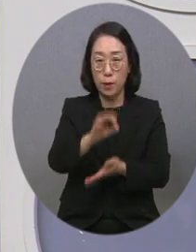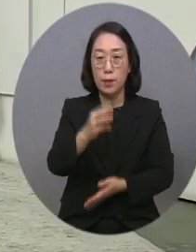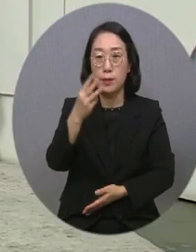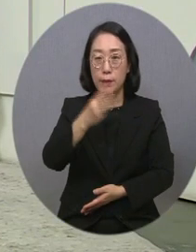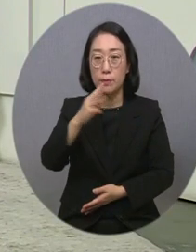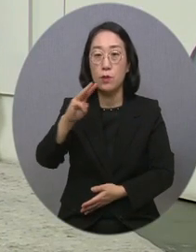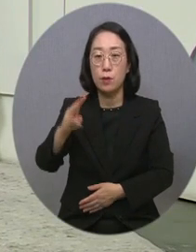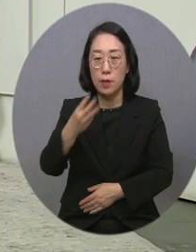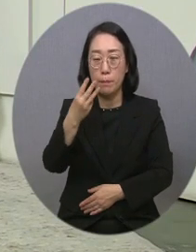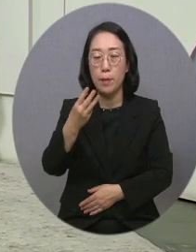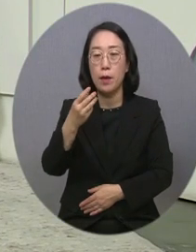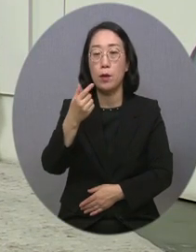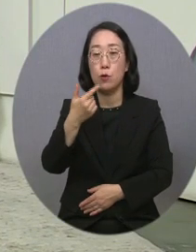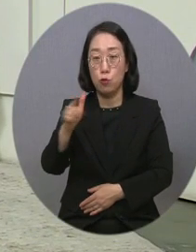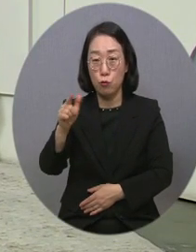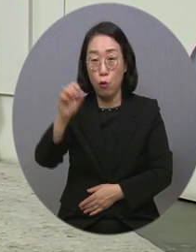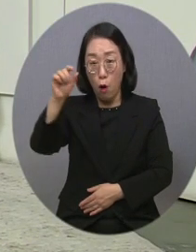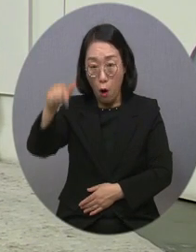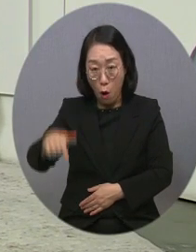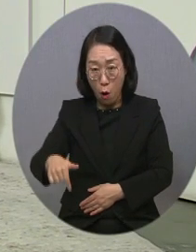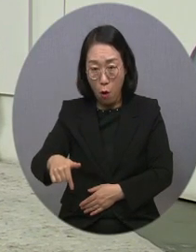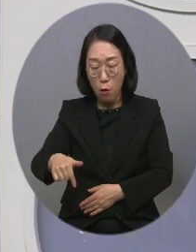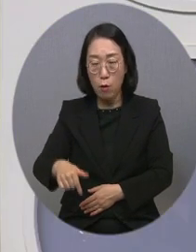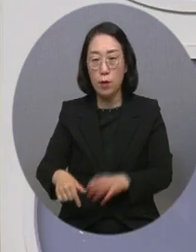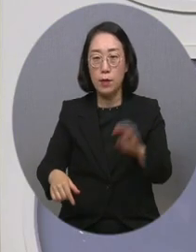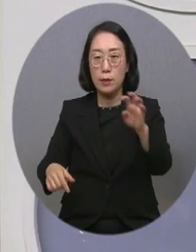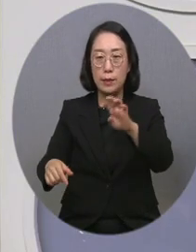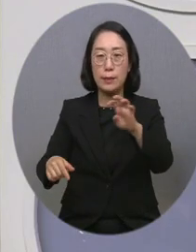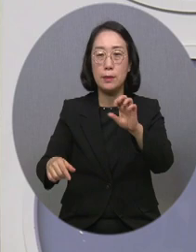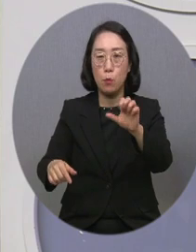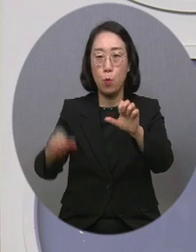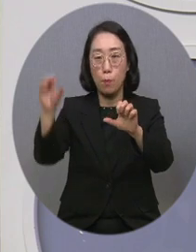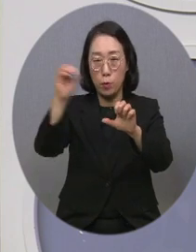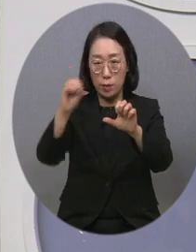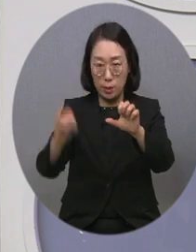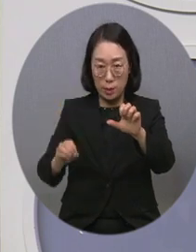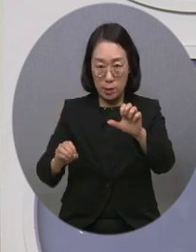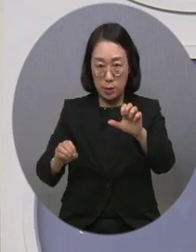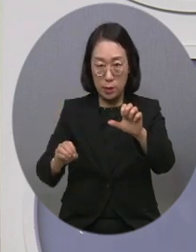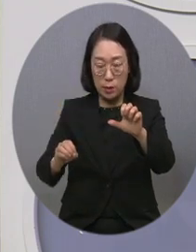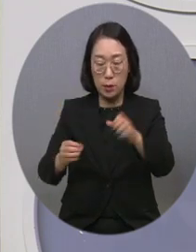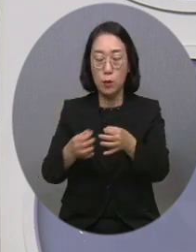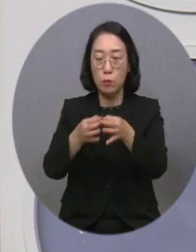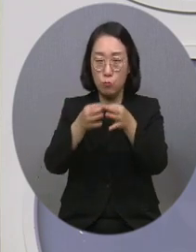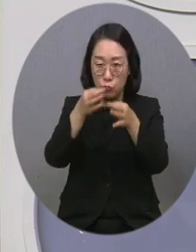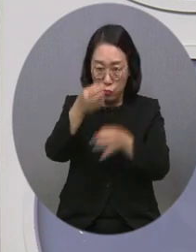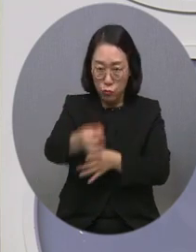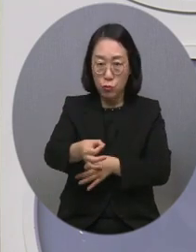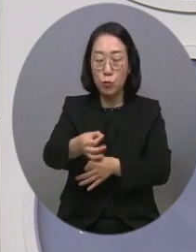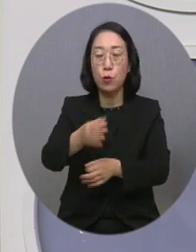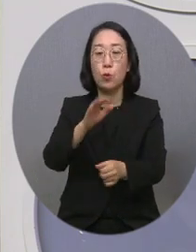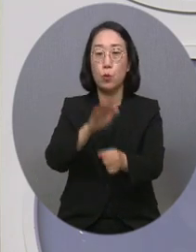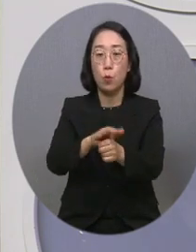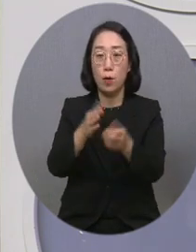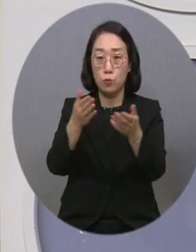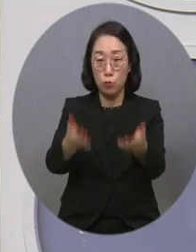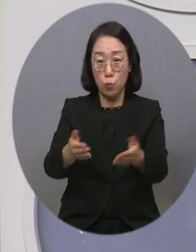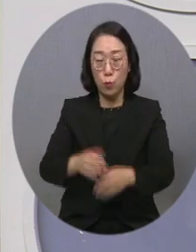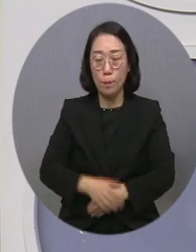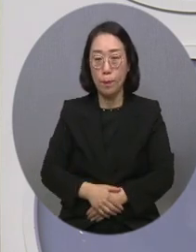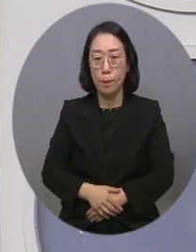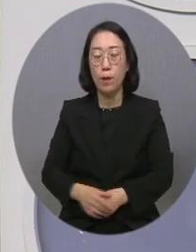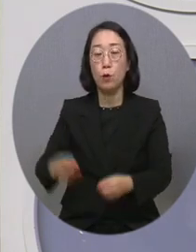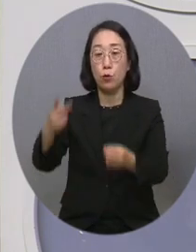3,386억 원을 지원을 했고요. 그러니까 한 45% 정도 저희가 이제 기초 생계비에 지원을 했었고